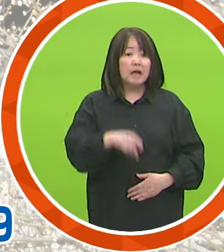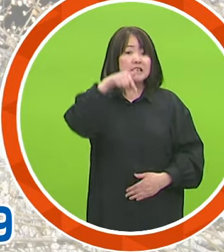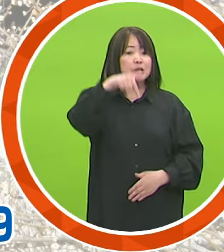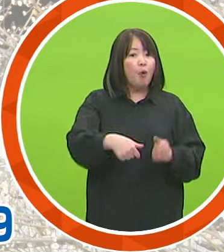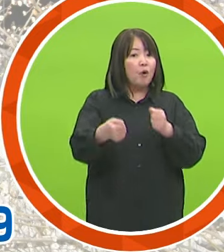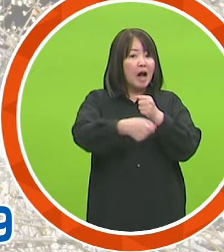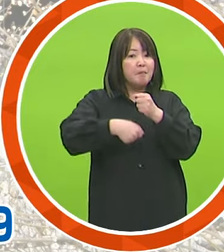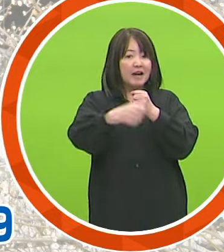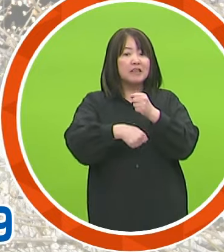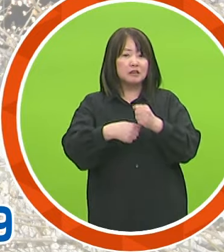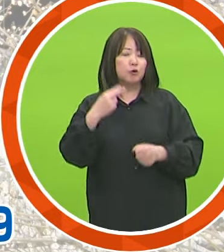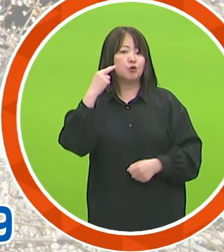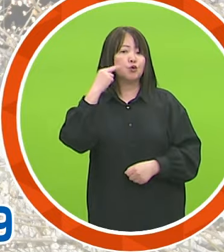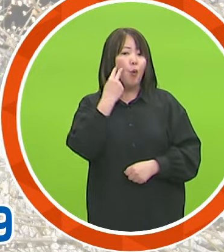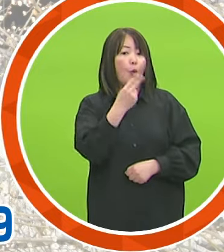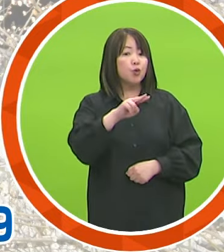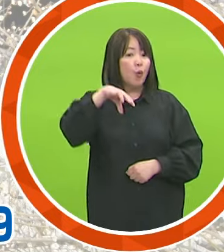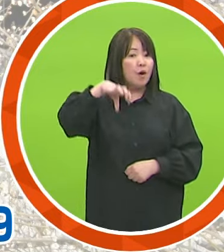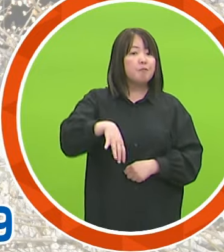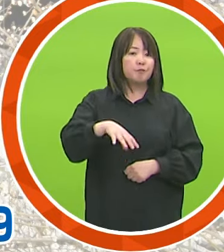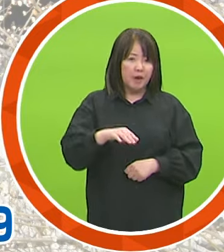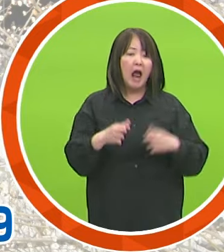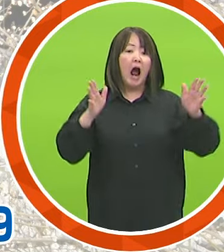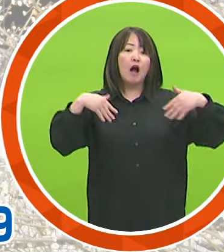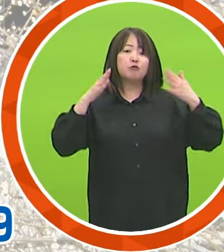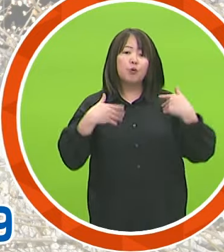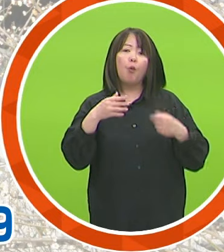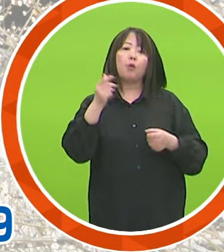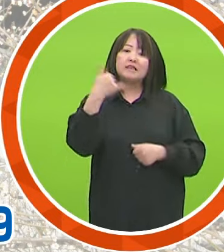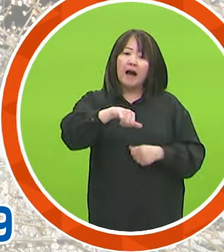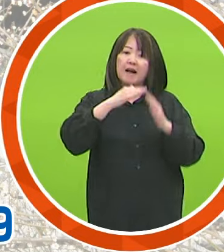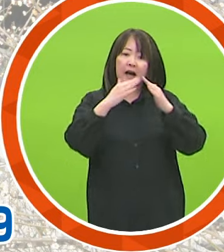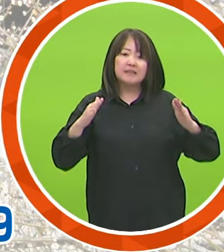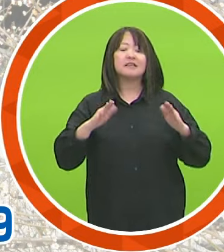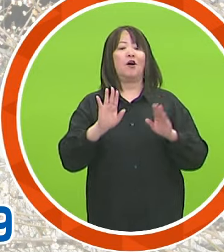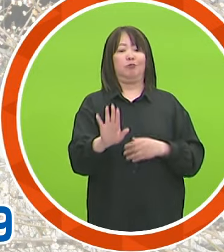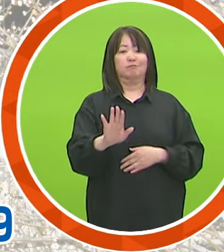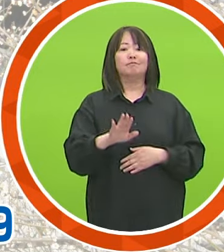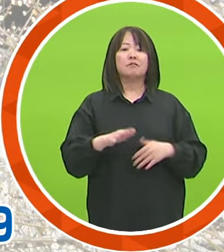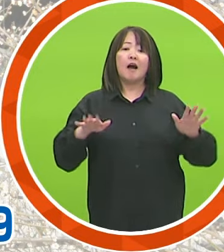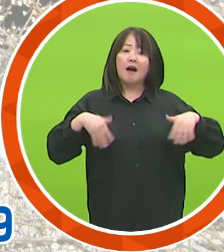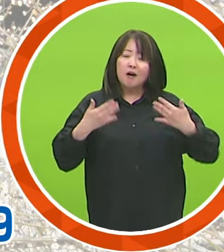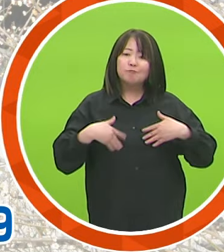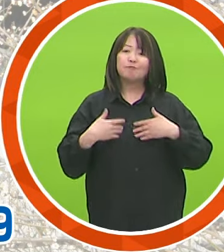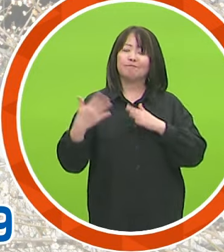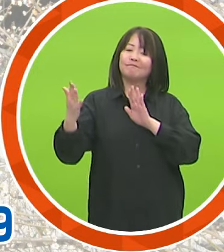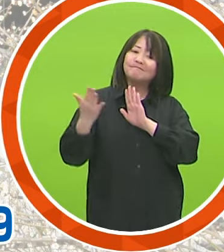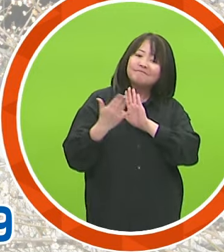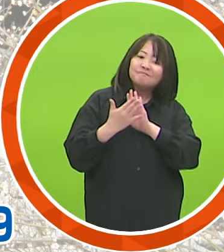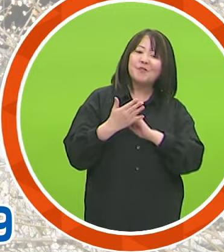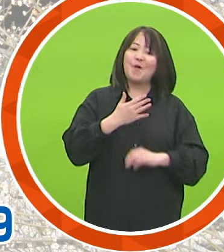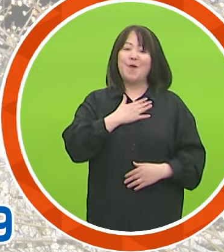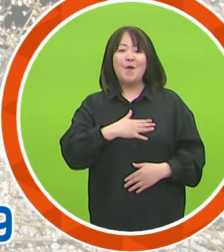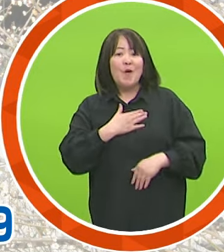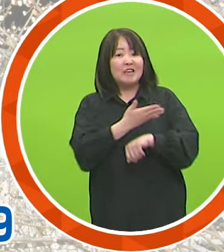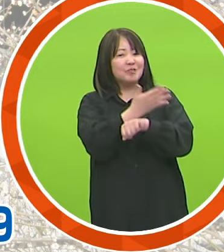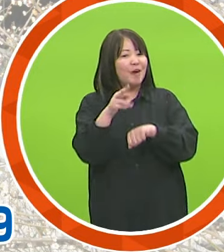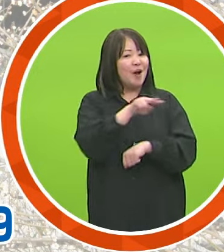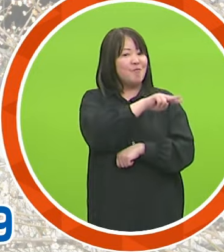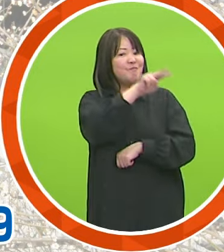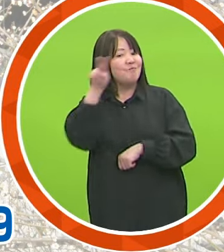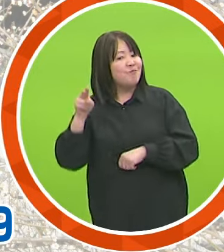呉市下鎌狩町にある松濤園で春の茶会を開催します。春の訪れを感じさせる美しい島々を